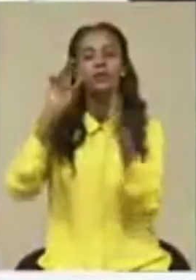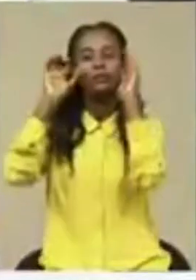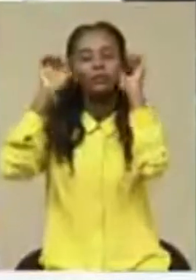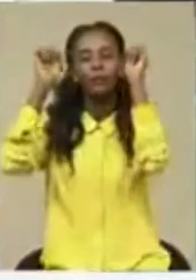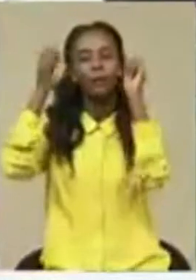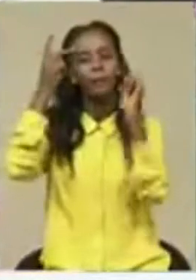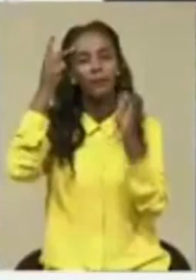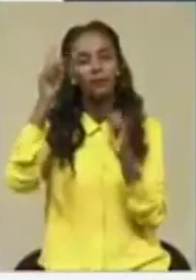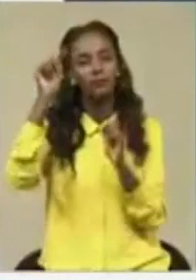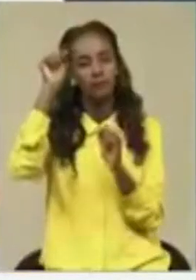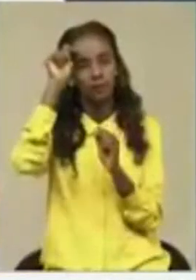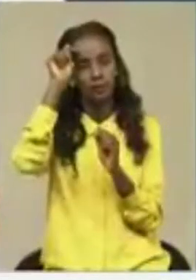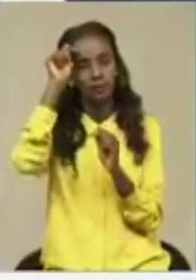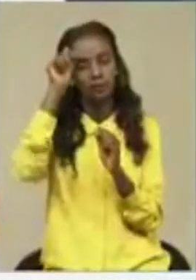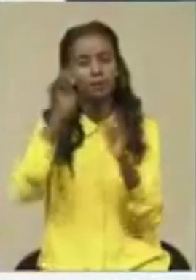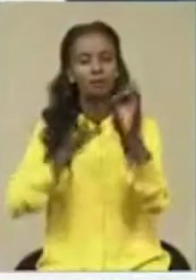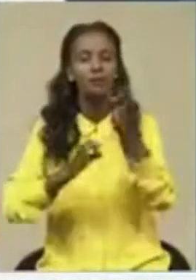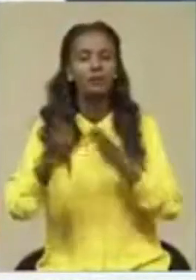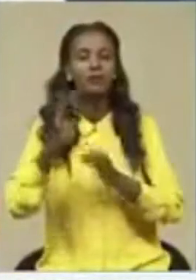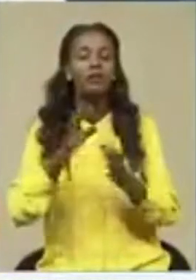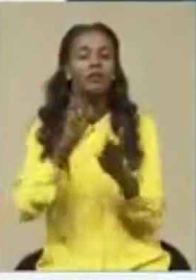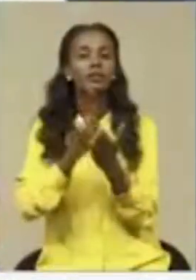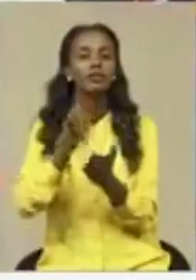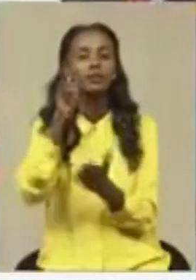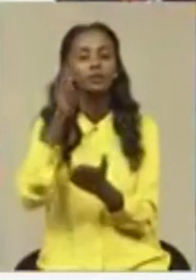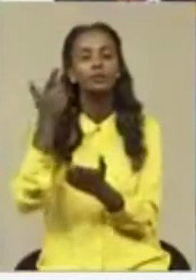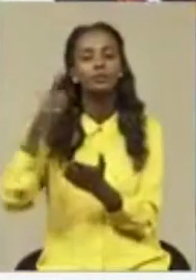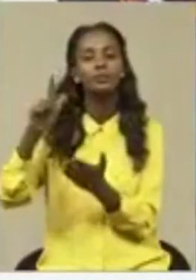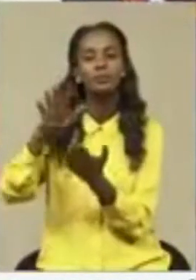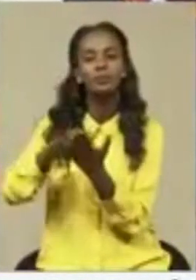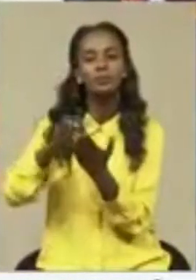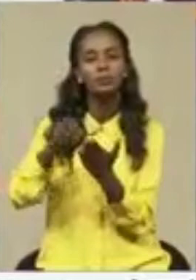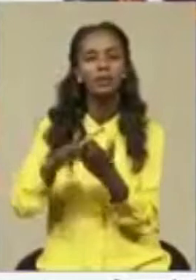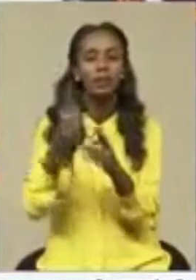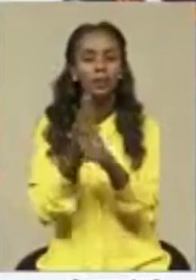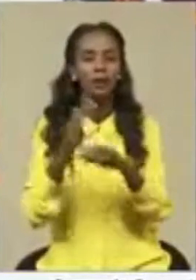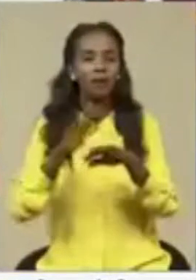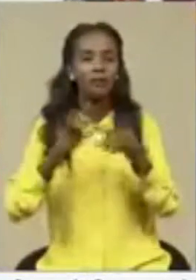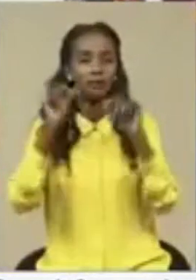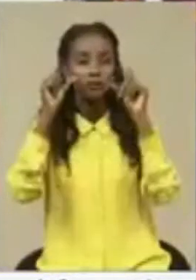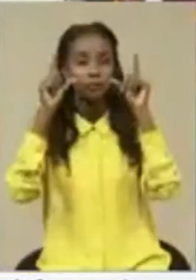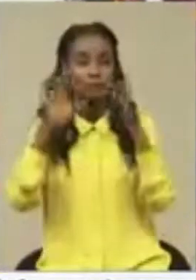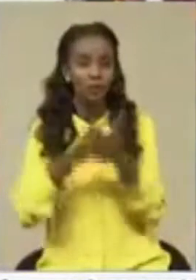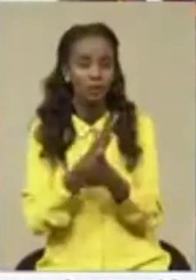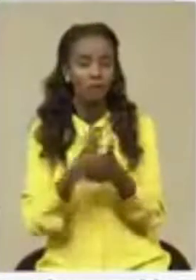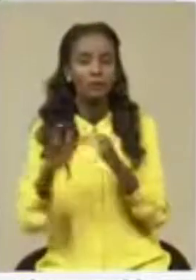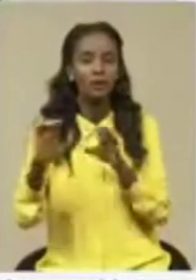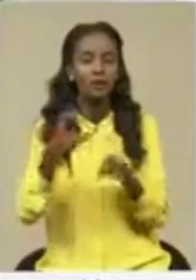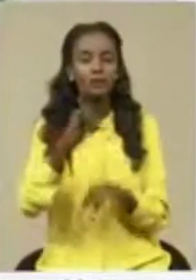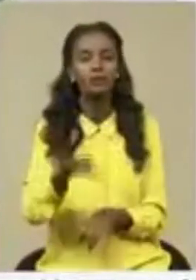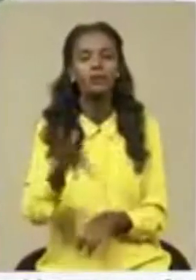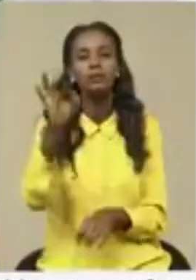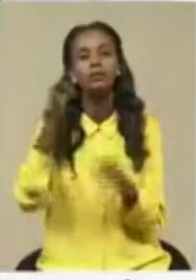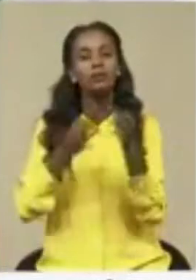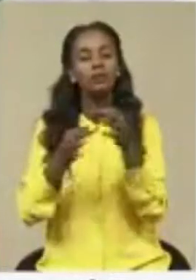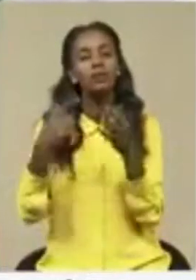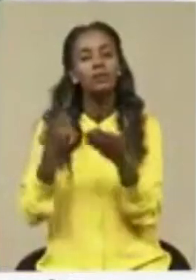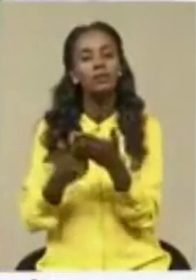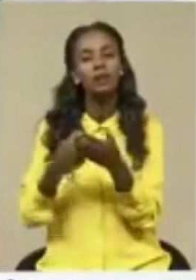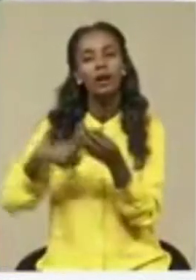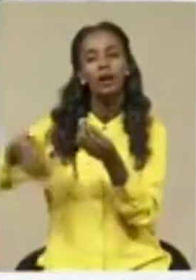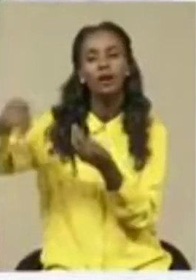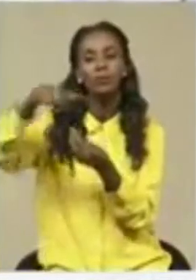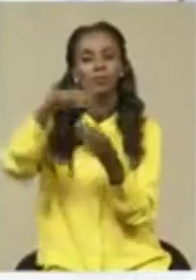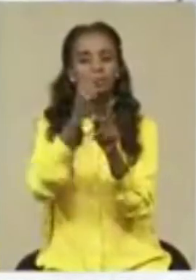ፕሬዚደንት ፕሮፌሰር ታከለ ታደሰ ገለጻ ዩኒቨርሲቲው በአረንጓዴ አሻራ ተግባር ላይ ንቁ ተሳትፎ እያደረገ እንደሚገኝ ገልጸው ይህ